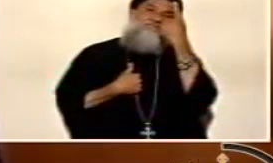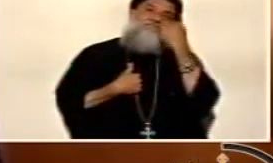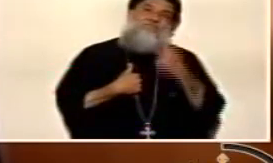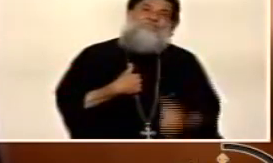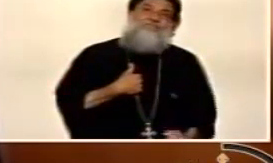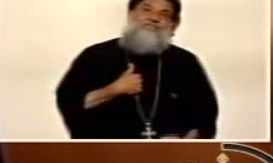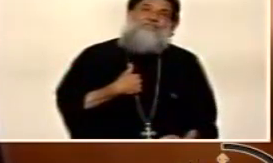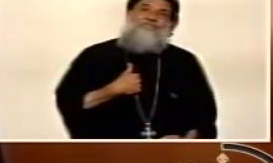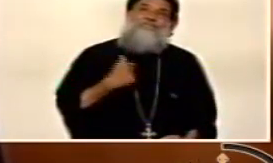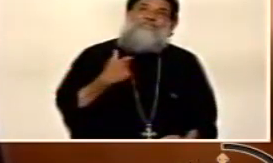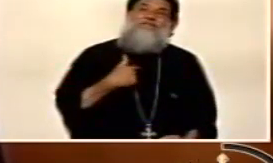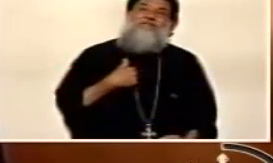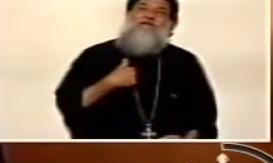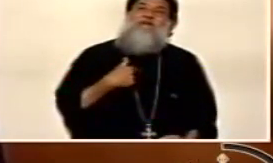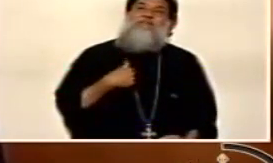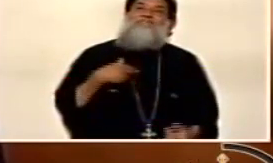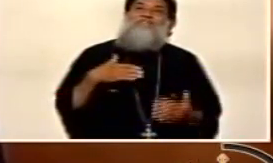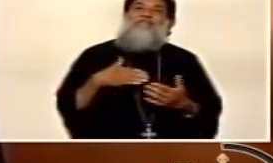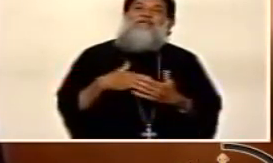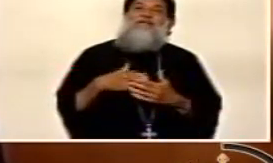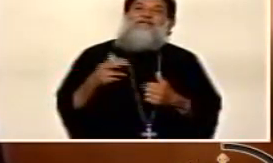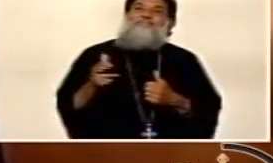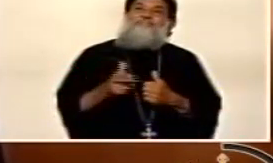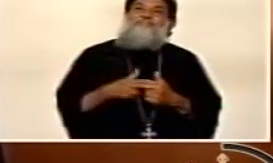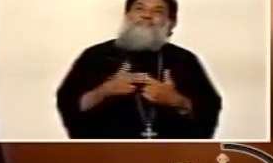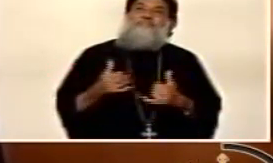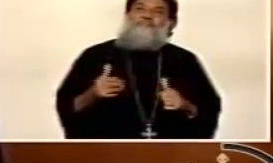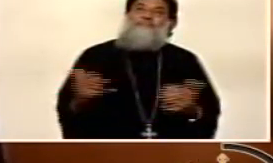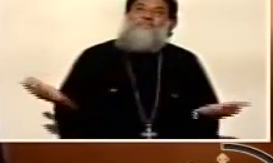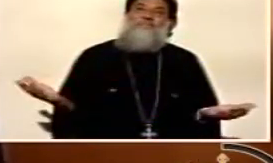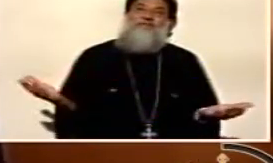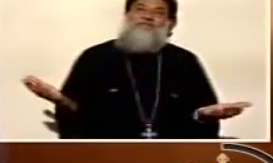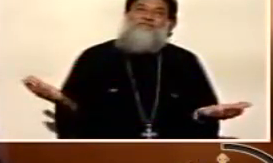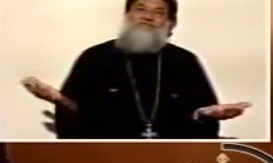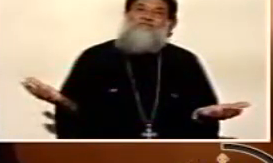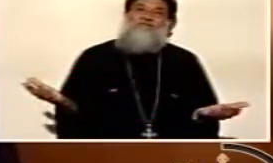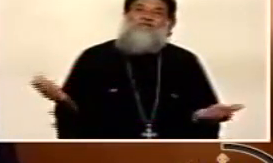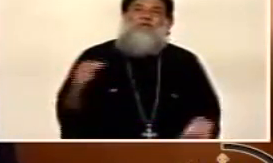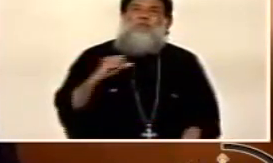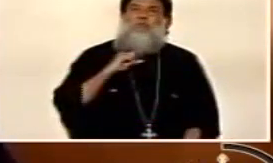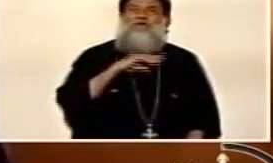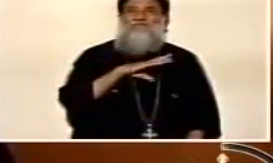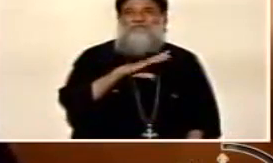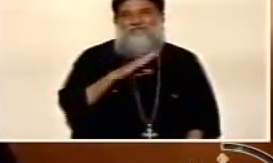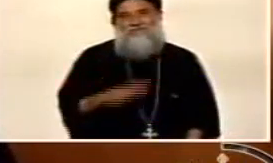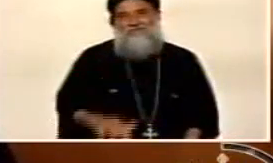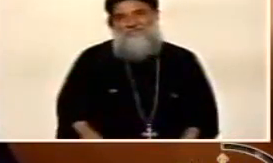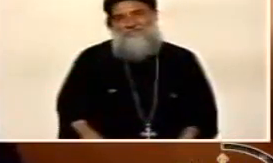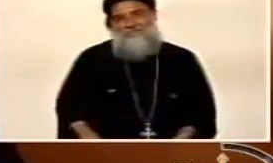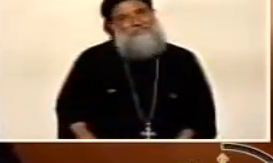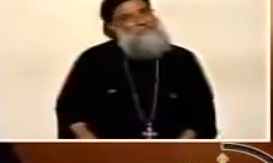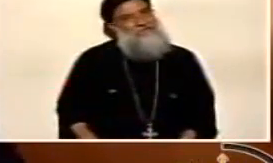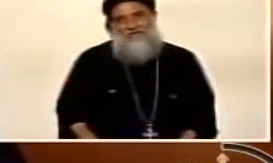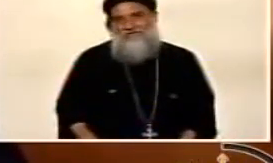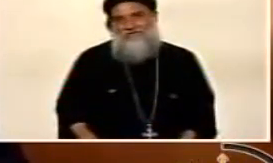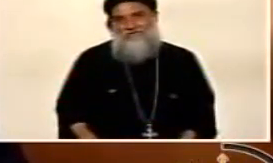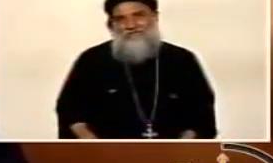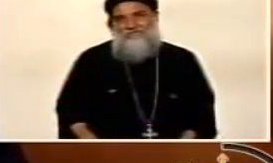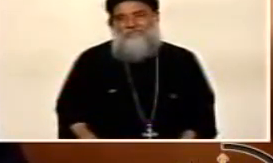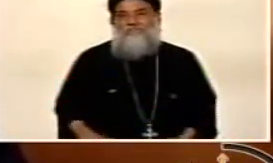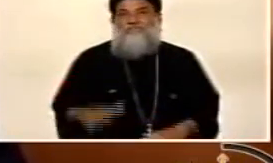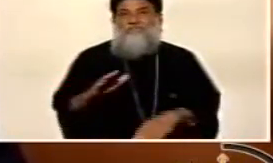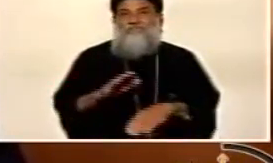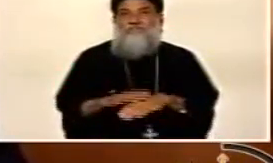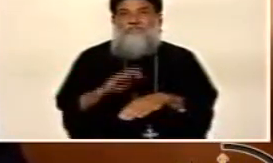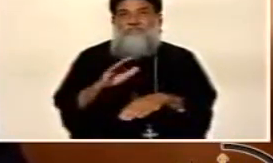لألا أصير أنا نفسي مرفوضا. دي أسوأ حاجة بقى، إن الإنسان في